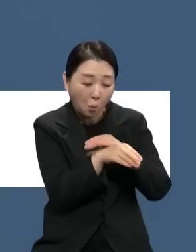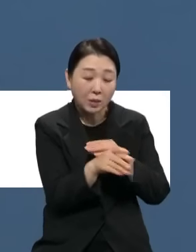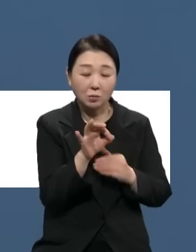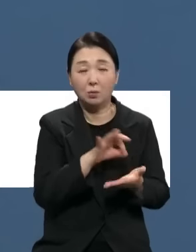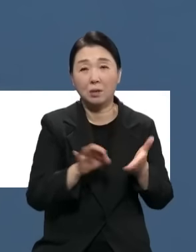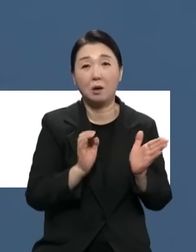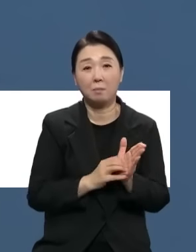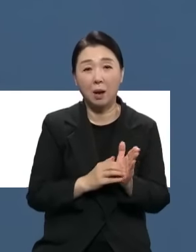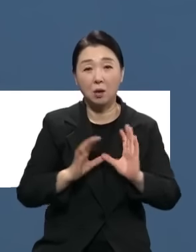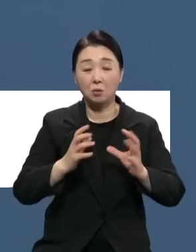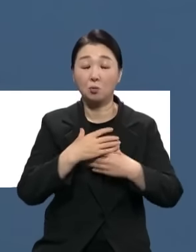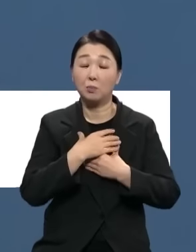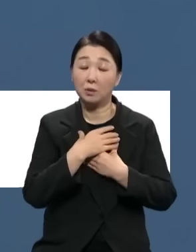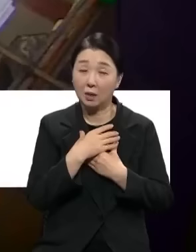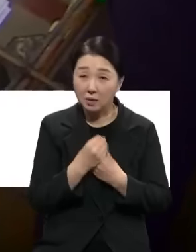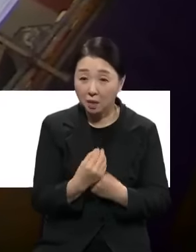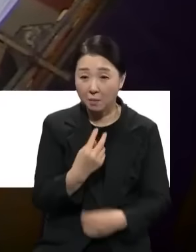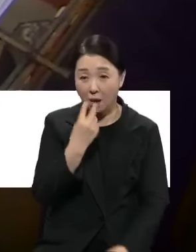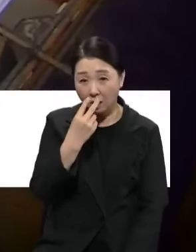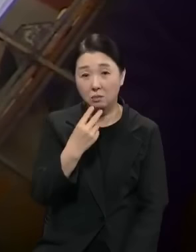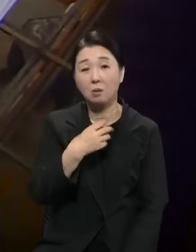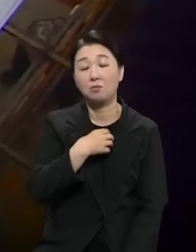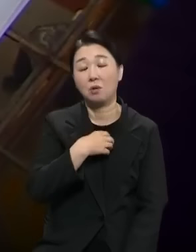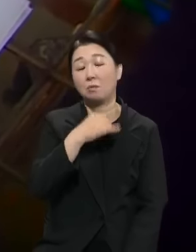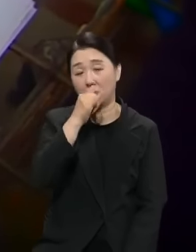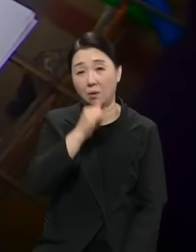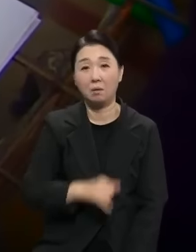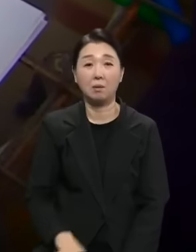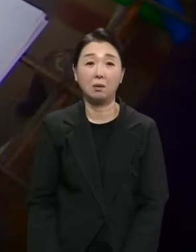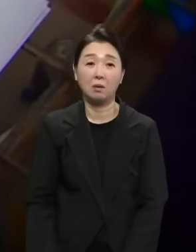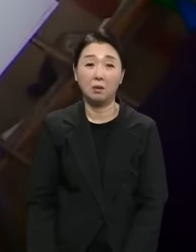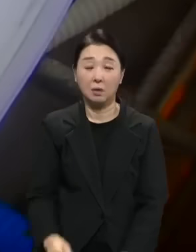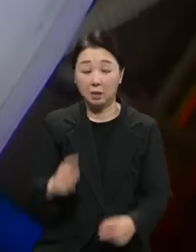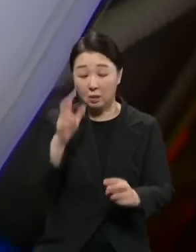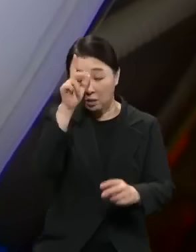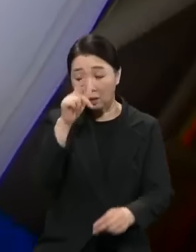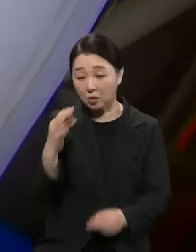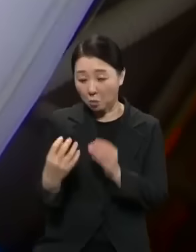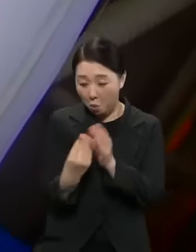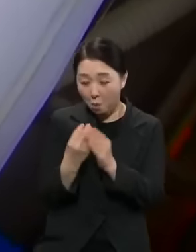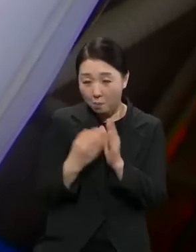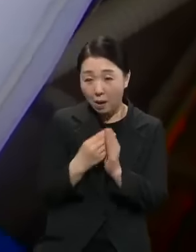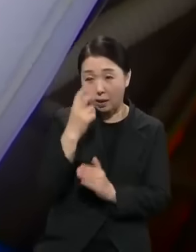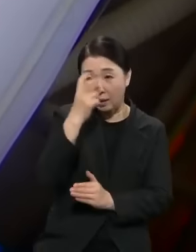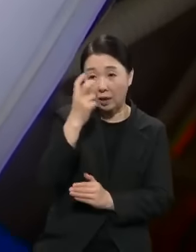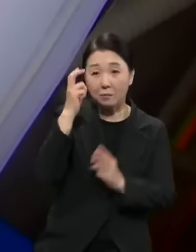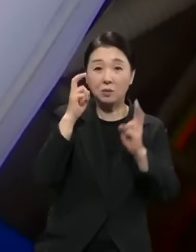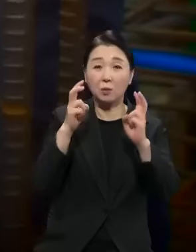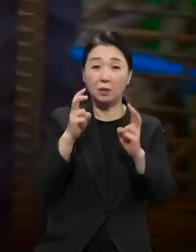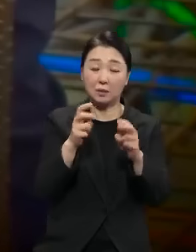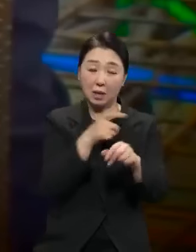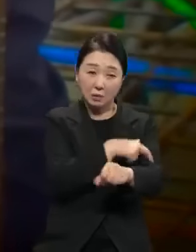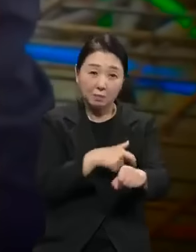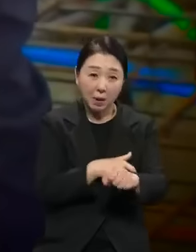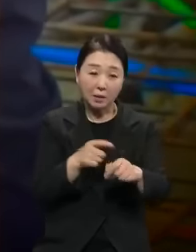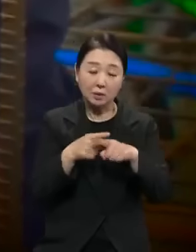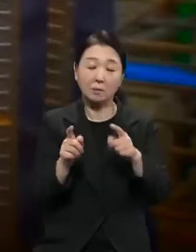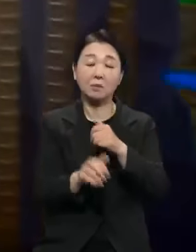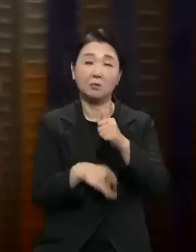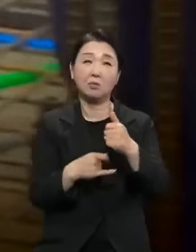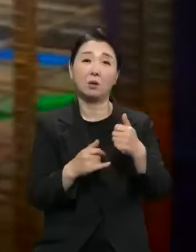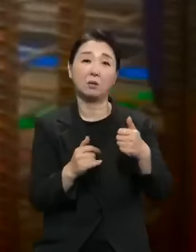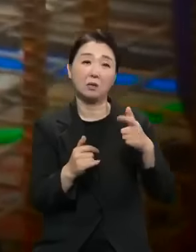생명과 안전을 위협하는 감리의 부실로 검찰은 뒷돈을 주고받은 감리업체 임직원과 심사위원 등 예순 여덟 명을